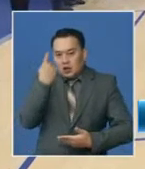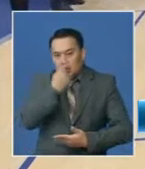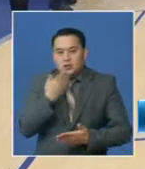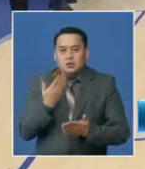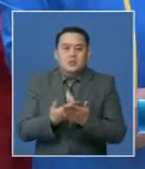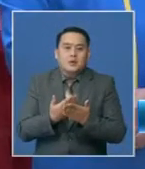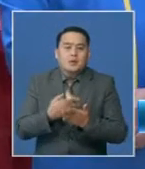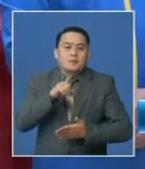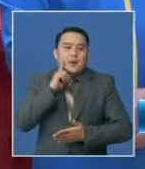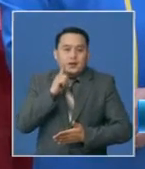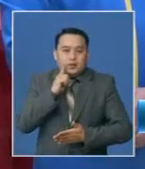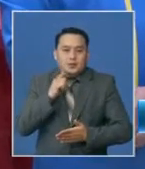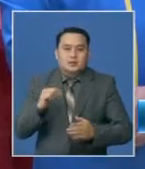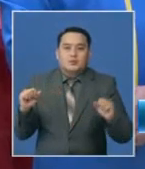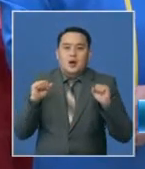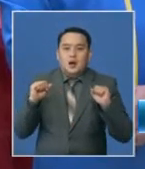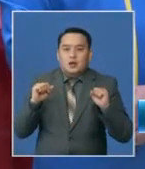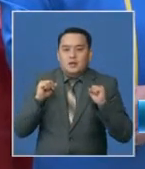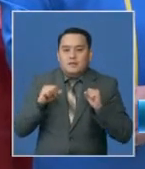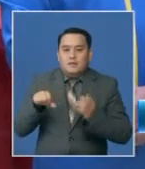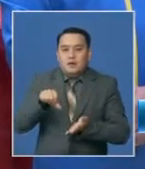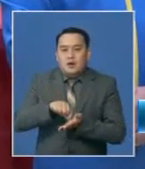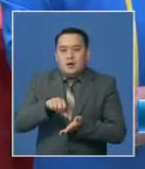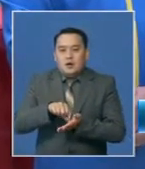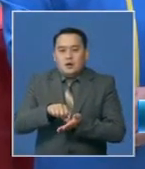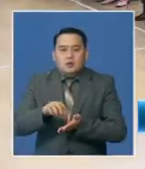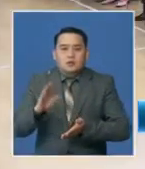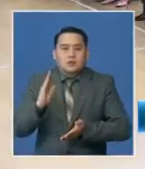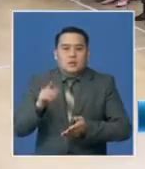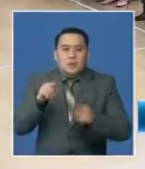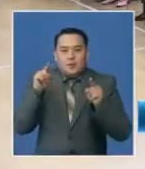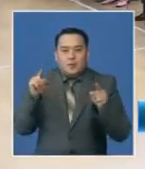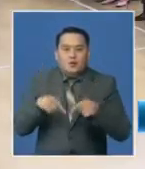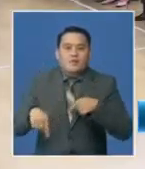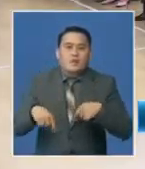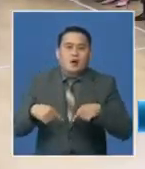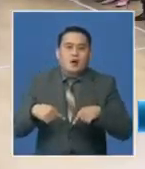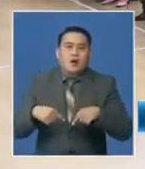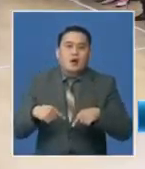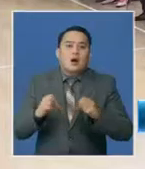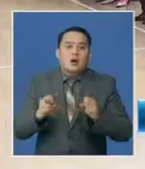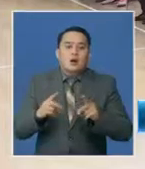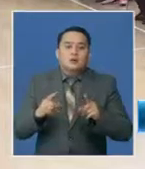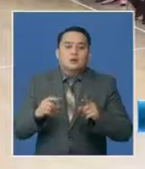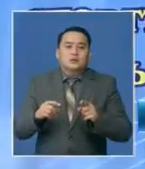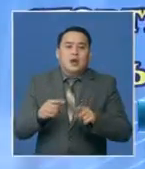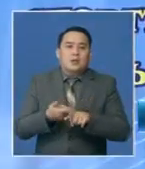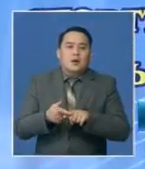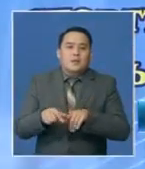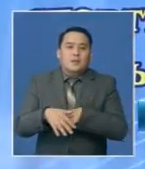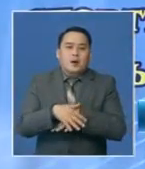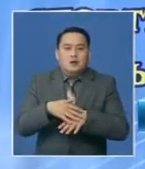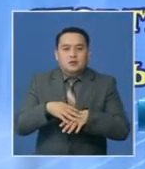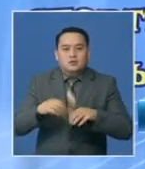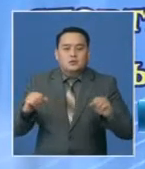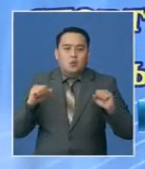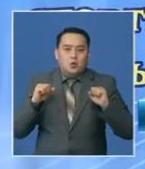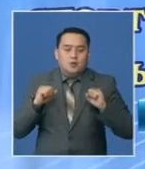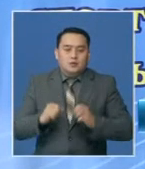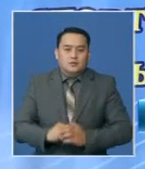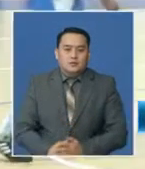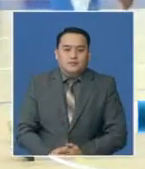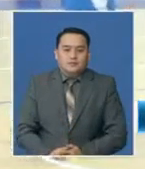команды. Соревнования стали уже традицией и посвящены Дню первого президента и 25-летию независимости Казахстана. Главная цель